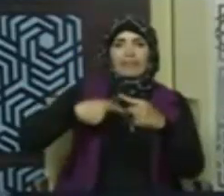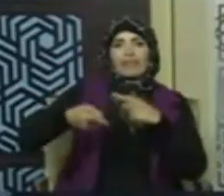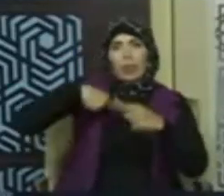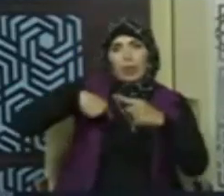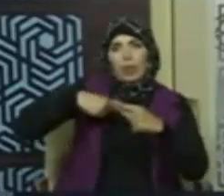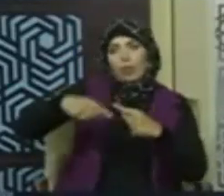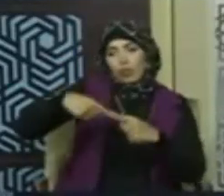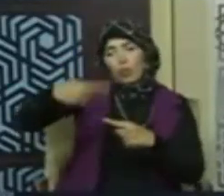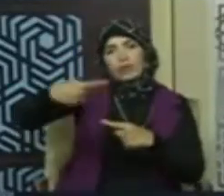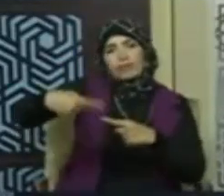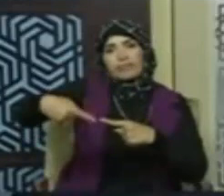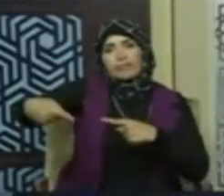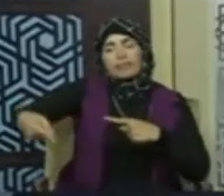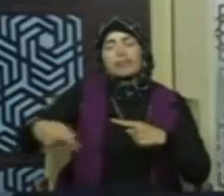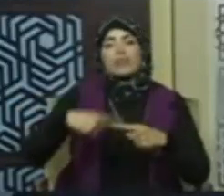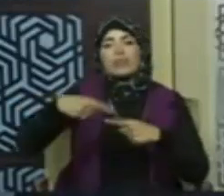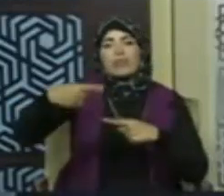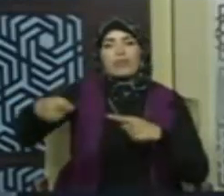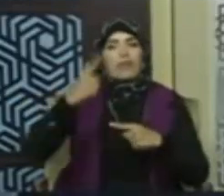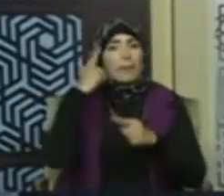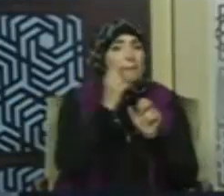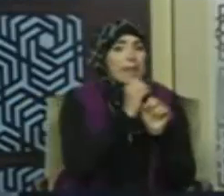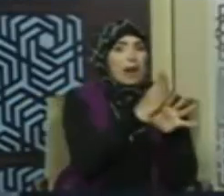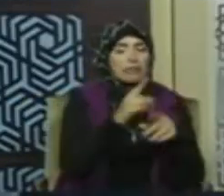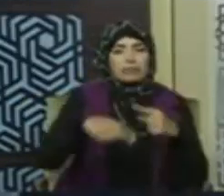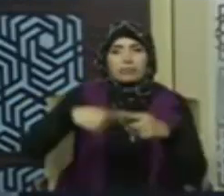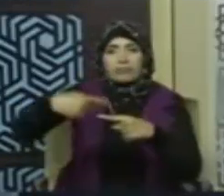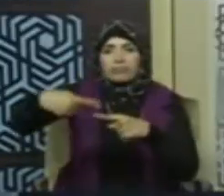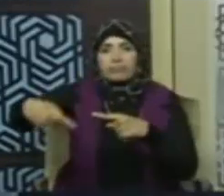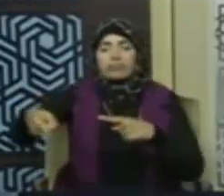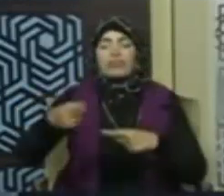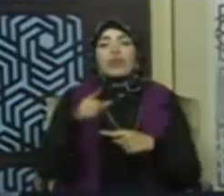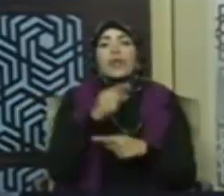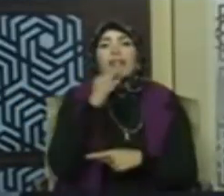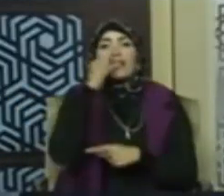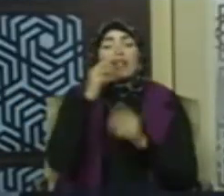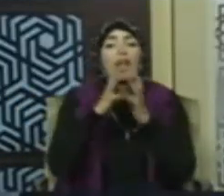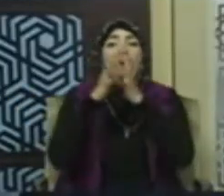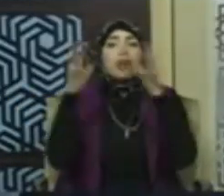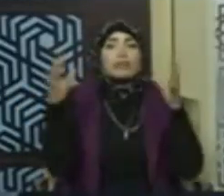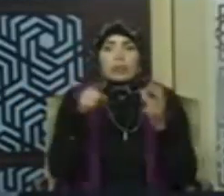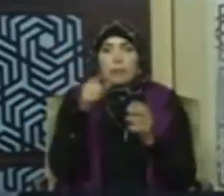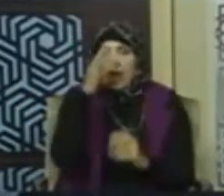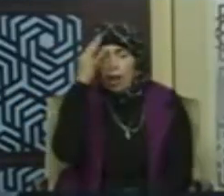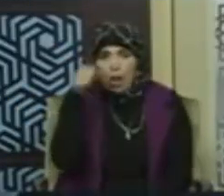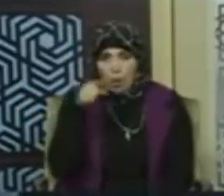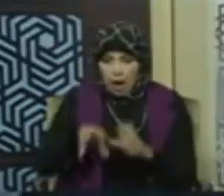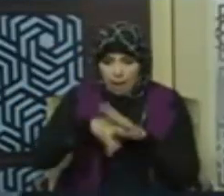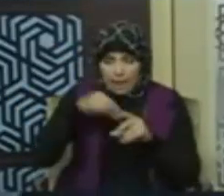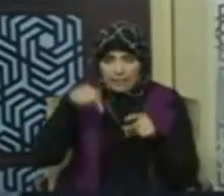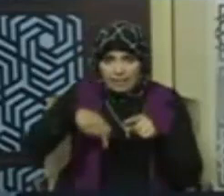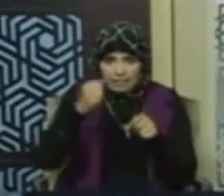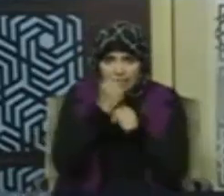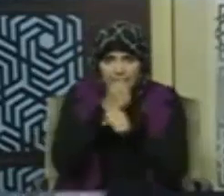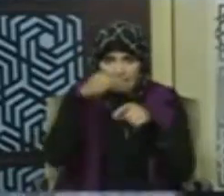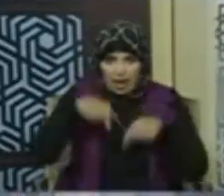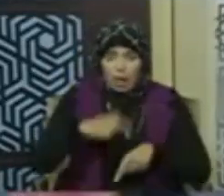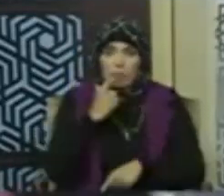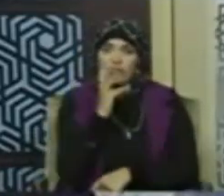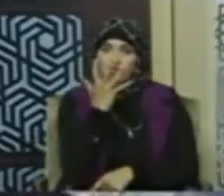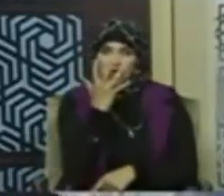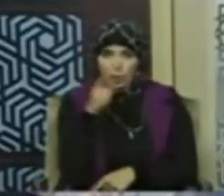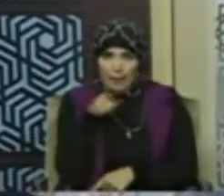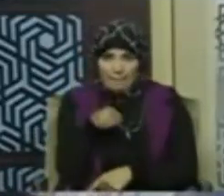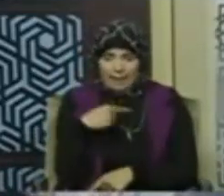تورث والتقاليد تورث، وديننا دين عظيم، وما تفعله اليوم في شبابك